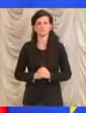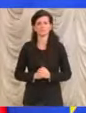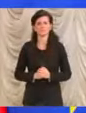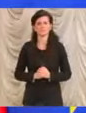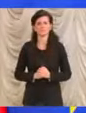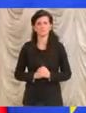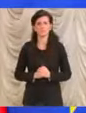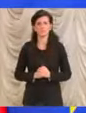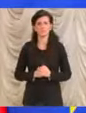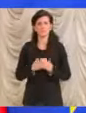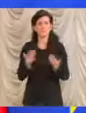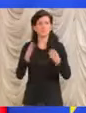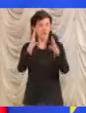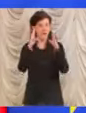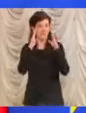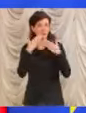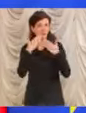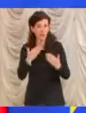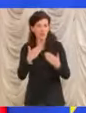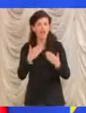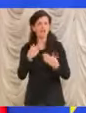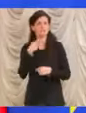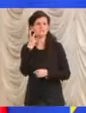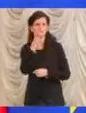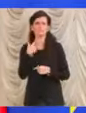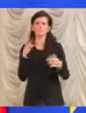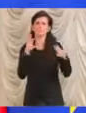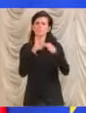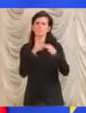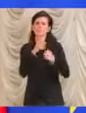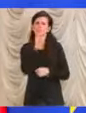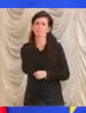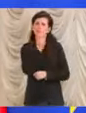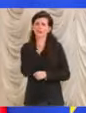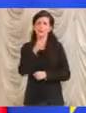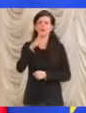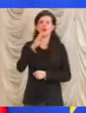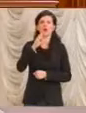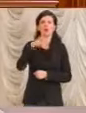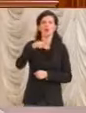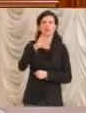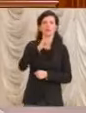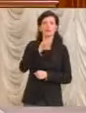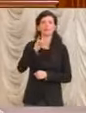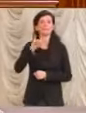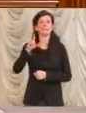ci sono dei giornalisti in collegamento dare la parola a marco conti il messaggero